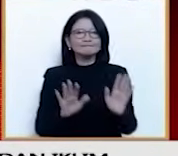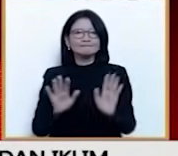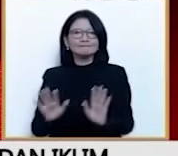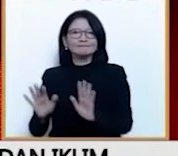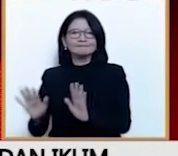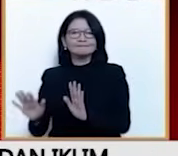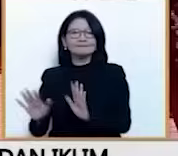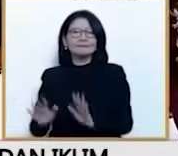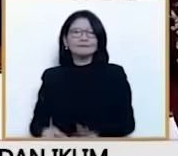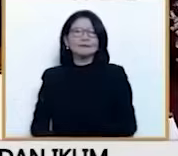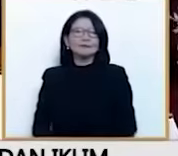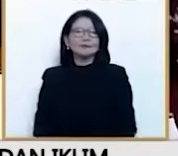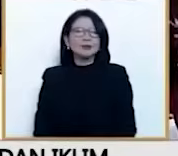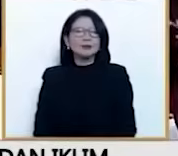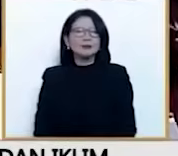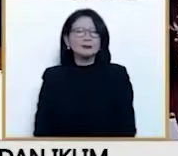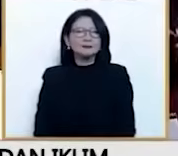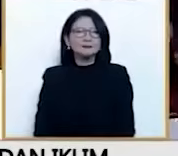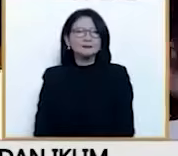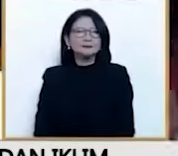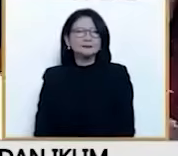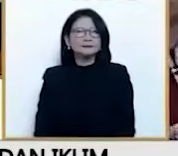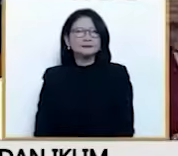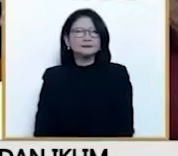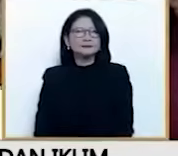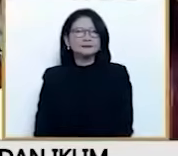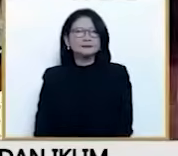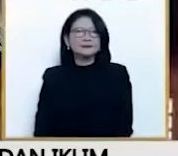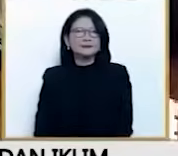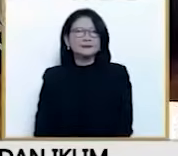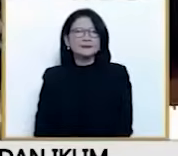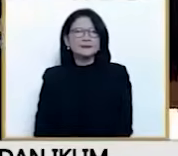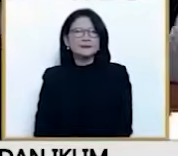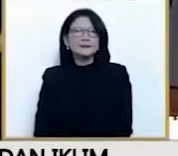pendukung. Mohon duduk kembali.